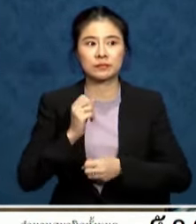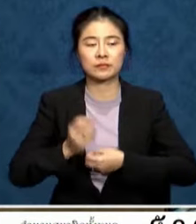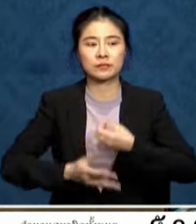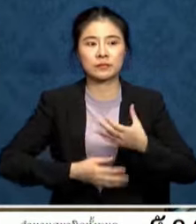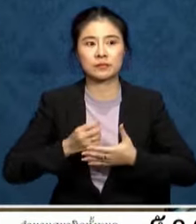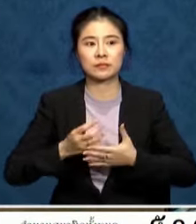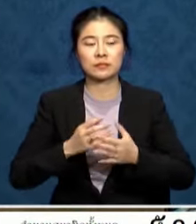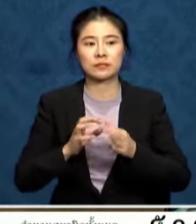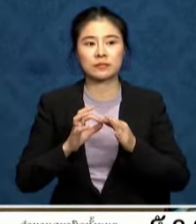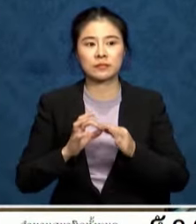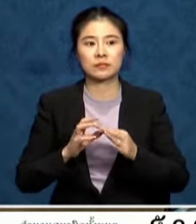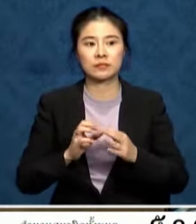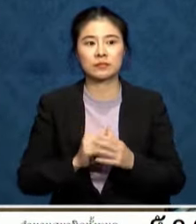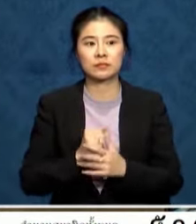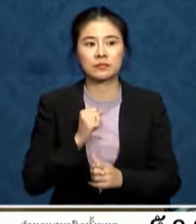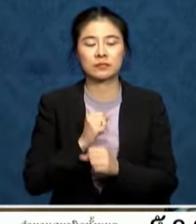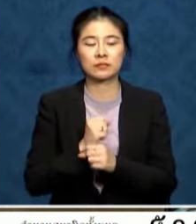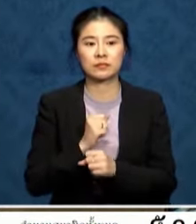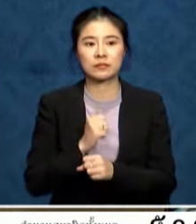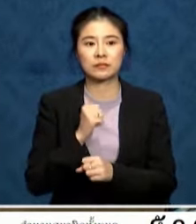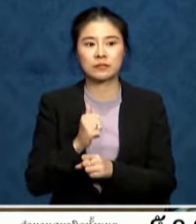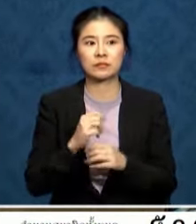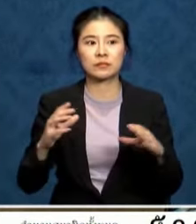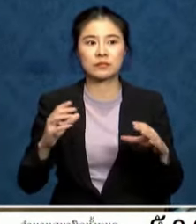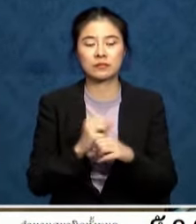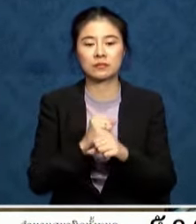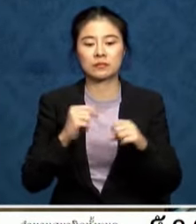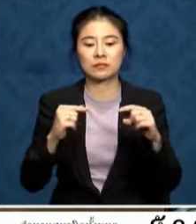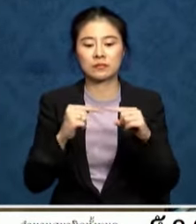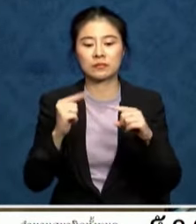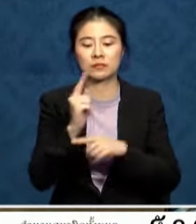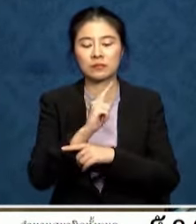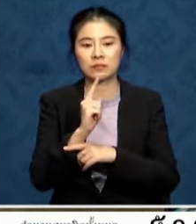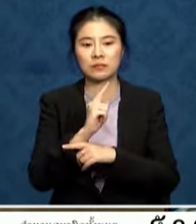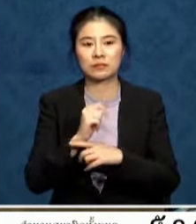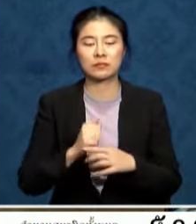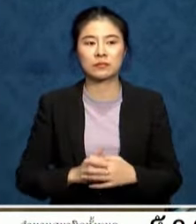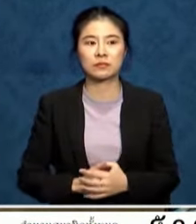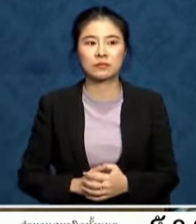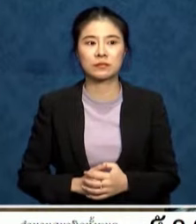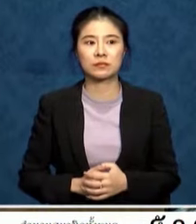างกว้างขวางเพราะฉะนั้นโดยสรุปครับท่านประธานที่เคารพ